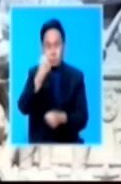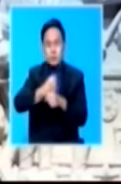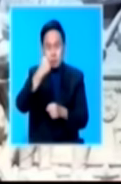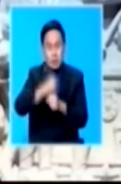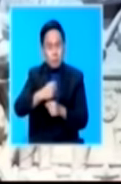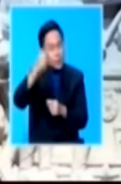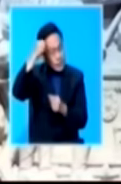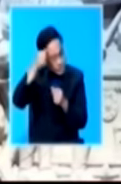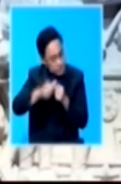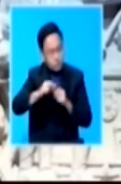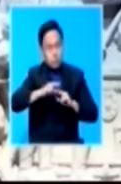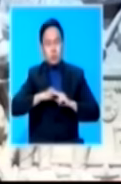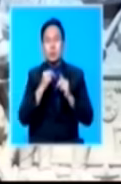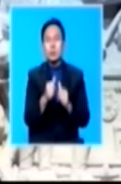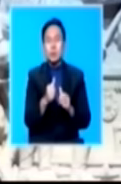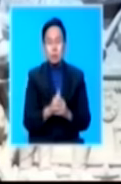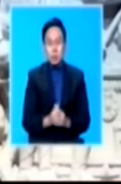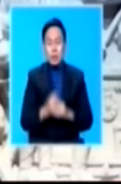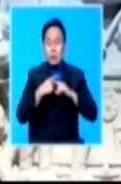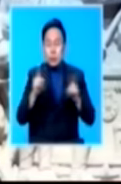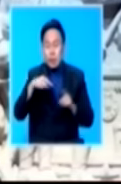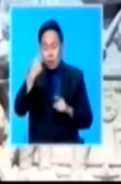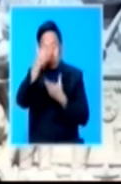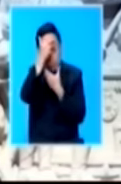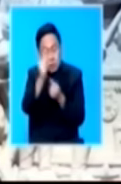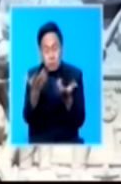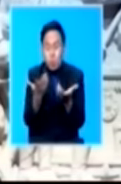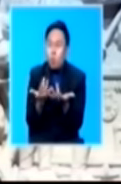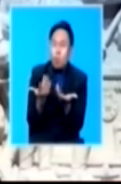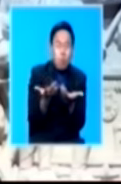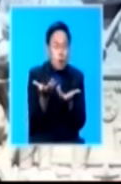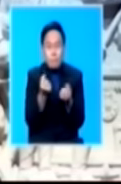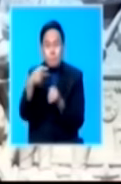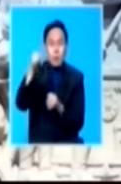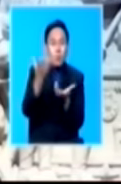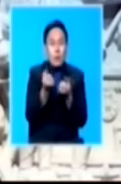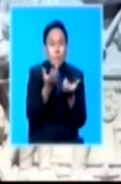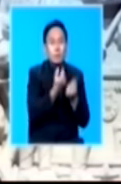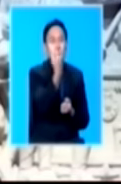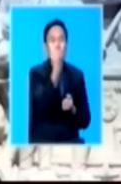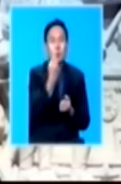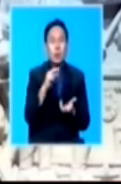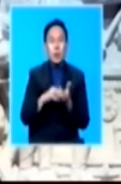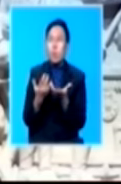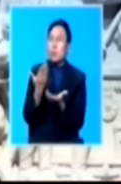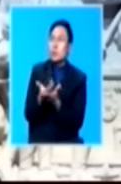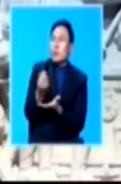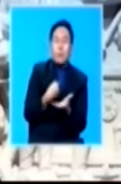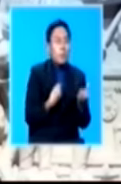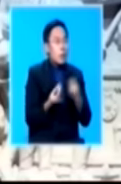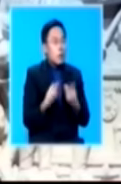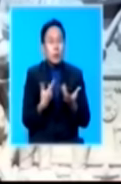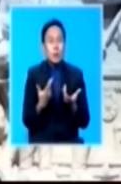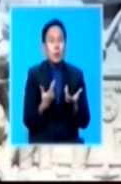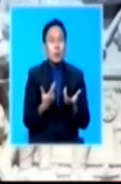ได้นะถ้าคนไม่สนใจเลยจะรอรับประโยชน์แต่เดียวมันจะจำอะไรไม่ได้เลยรอว่าเมื่อไหร่จะได้สตังค์นั่นเองผิดถูกไม่ว่